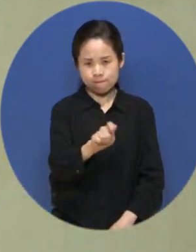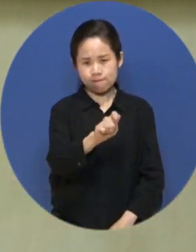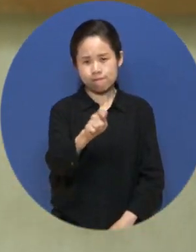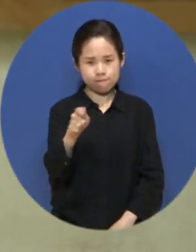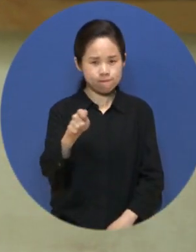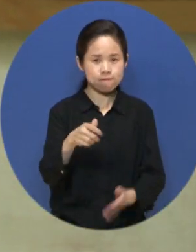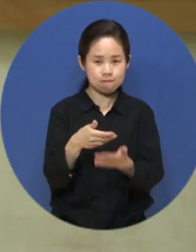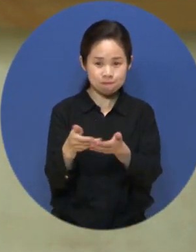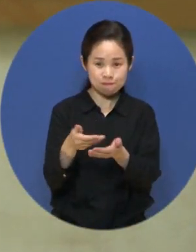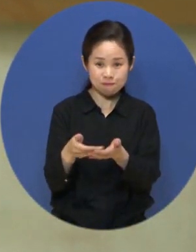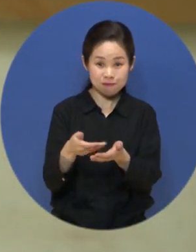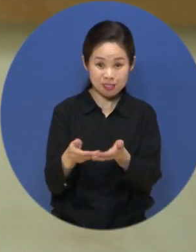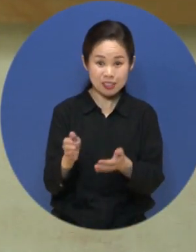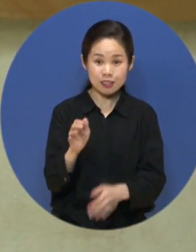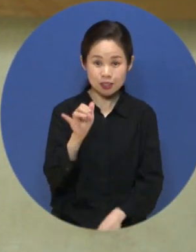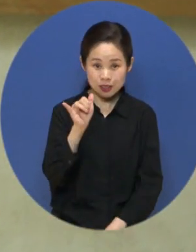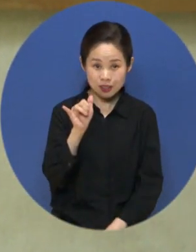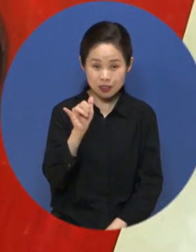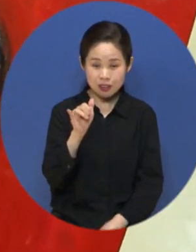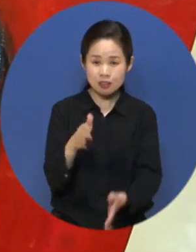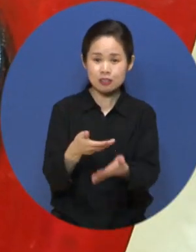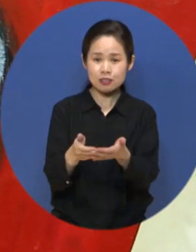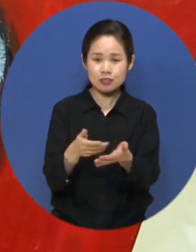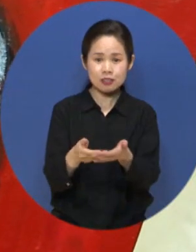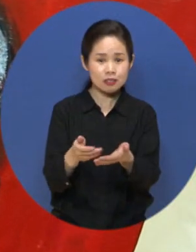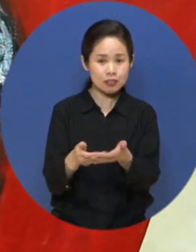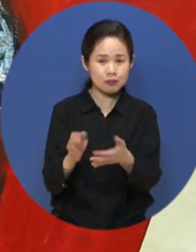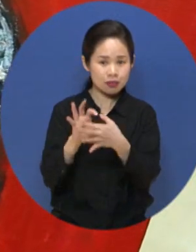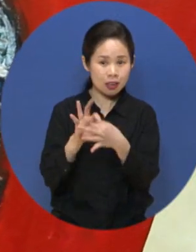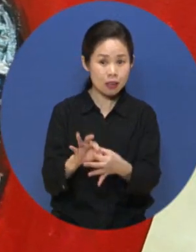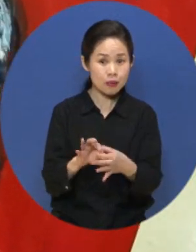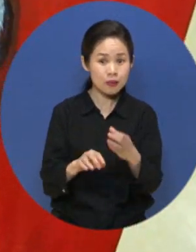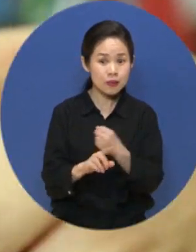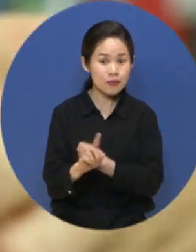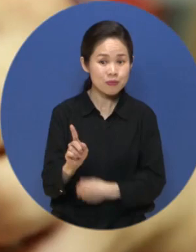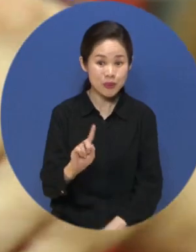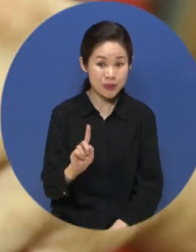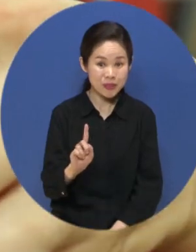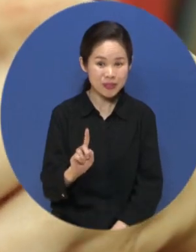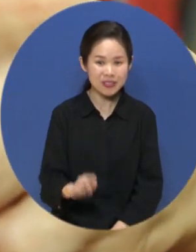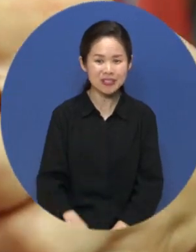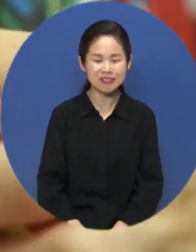그가 창작 활동을 멈출 수 없는 이유는 무엇일까요?